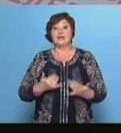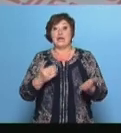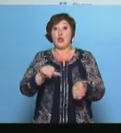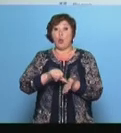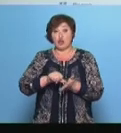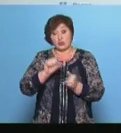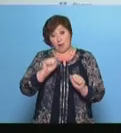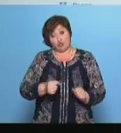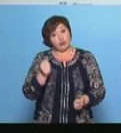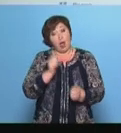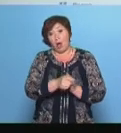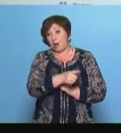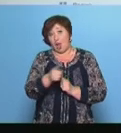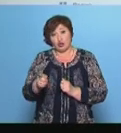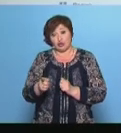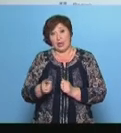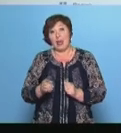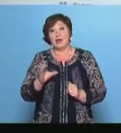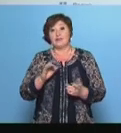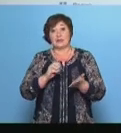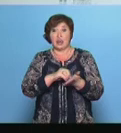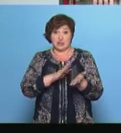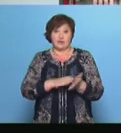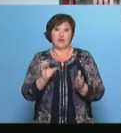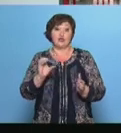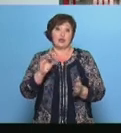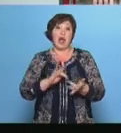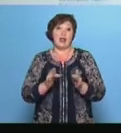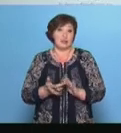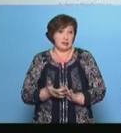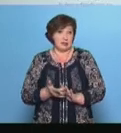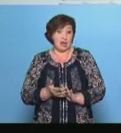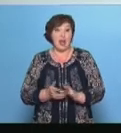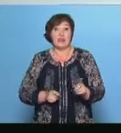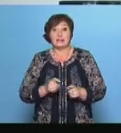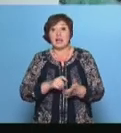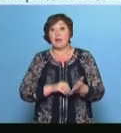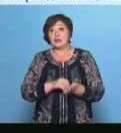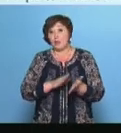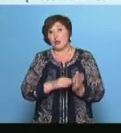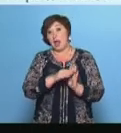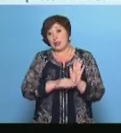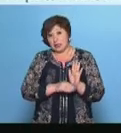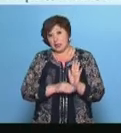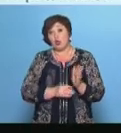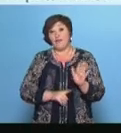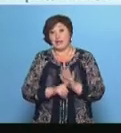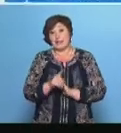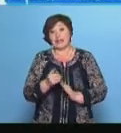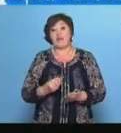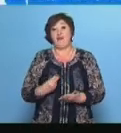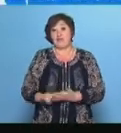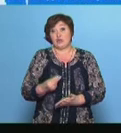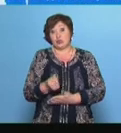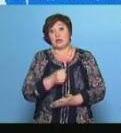может каждый. Достаточно найти группу в социальных сетях «Побежали благотворительный забег», заполнить небольшую анкету и внести стартовый взнос. Для